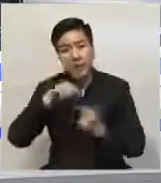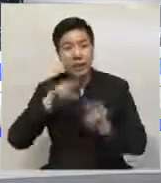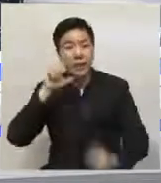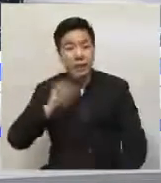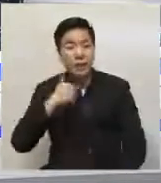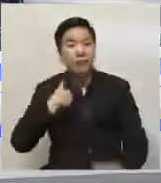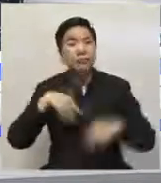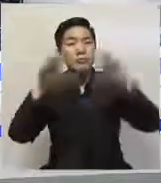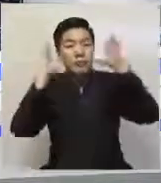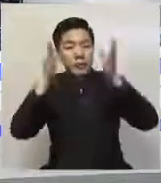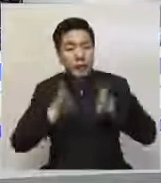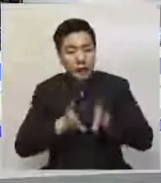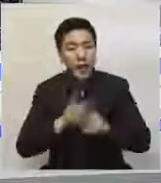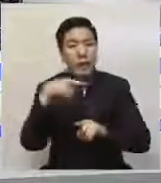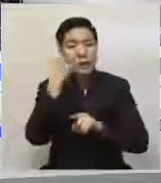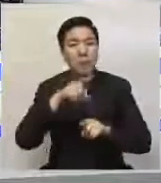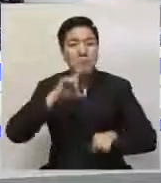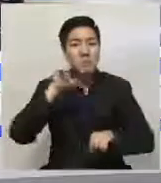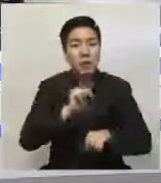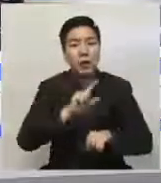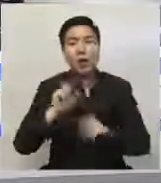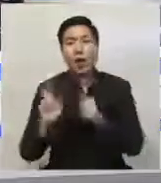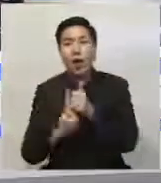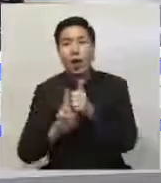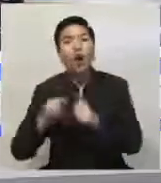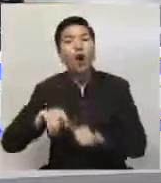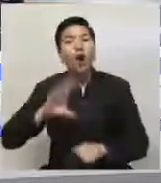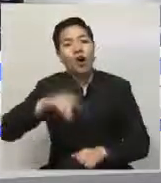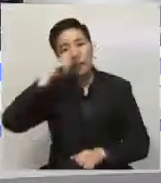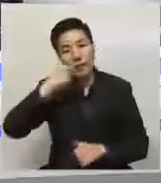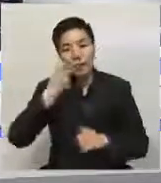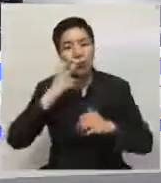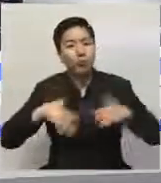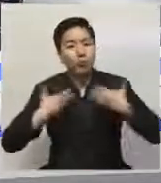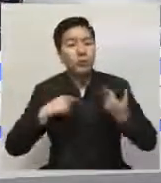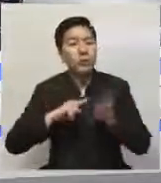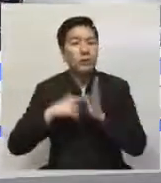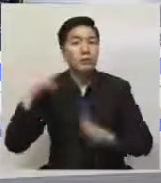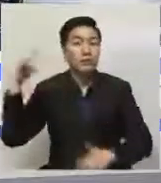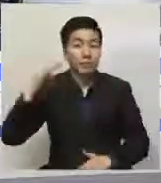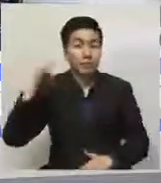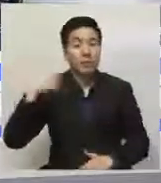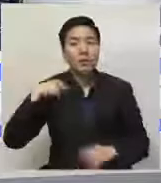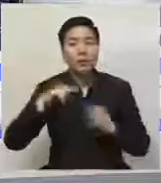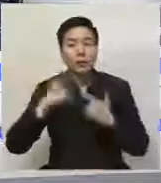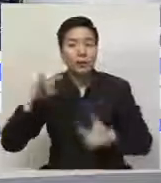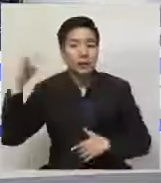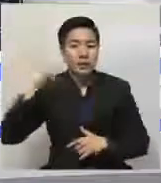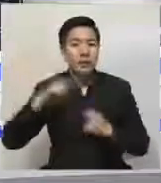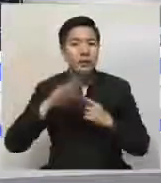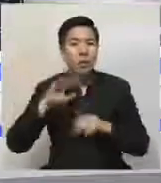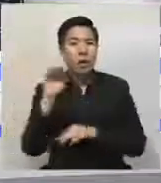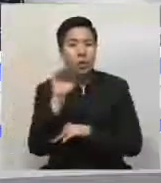ลักๆแล้วก็คือการประชาสัมพันธ์เส้นทางท่องเที่ยวเมืองรองของบ้านเรานะคะ ใช่บรรยากาศคึกคักตั้งแต่ที่สนามบินนะคะเพราะว่าที่ส